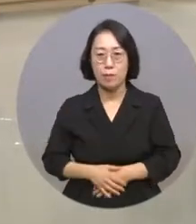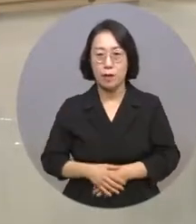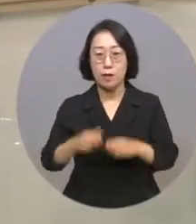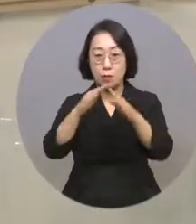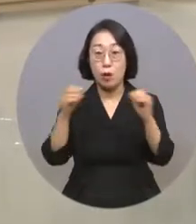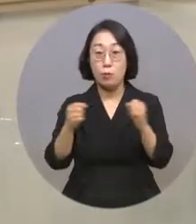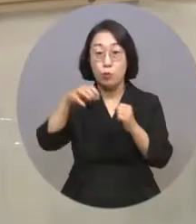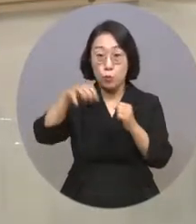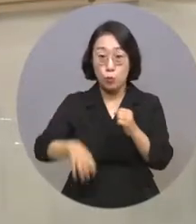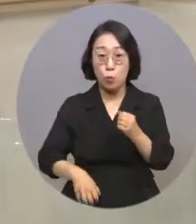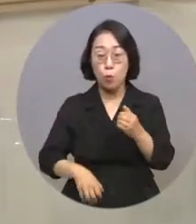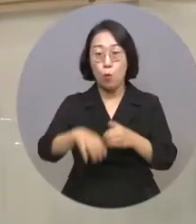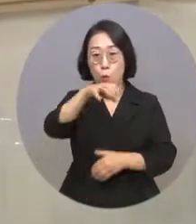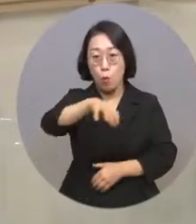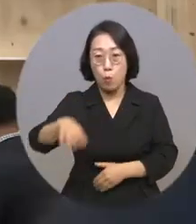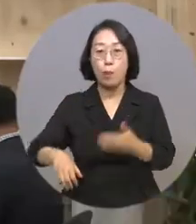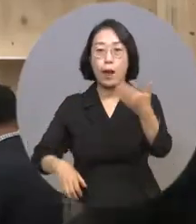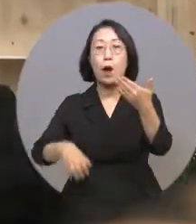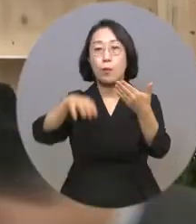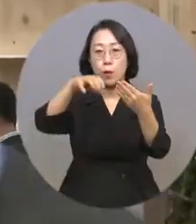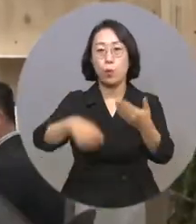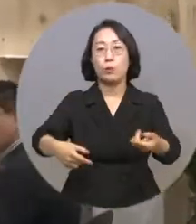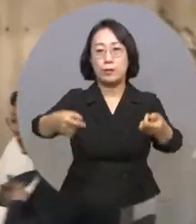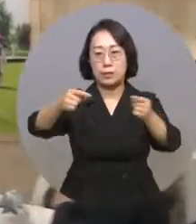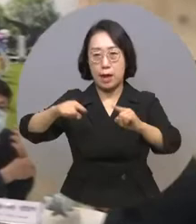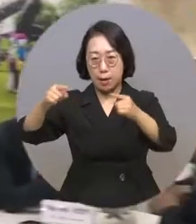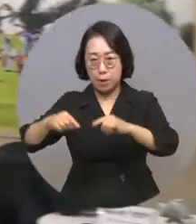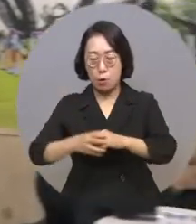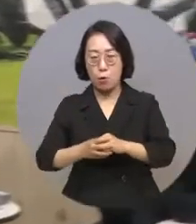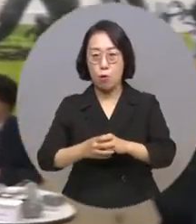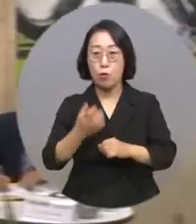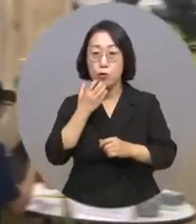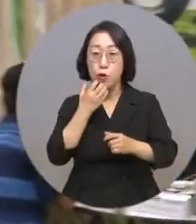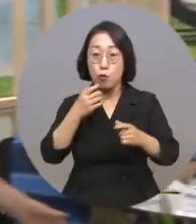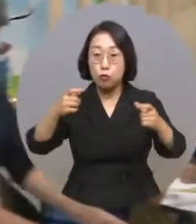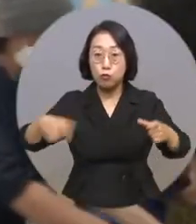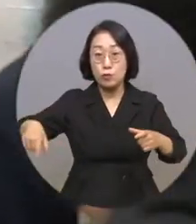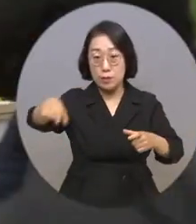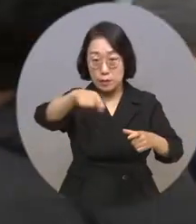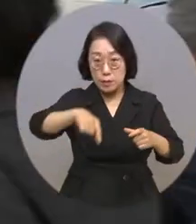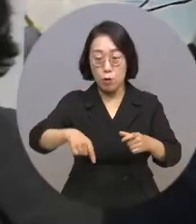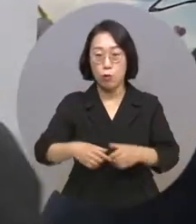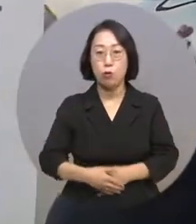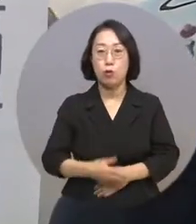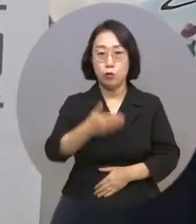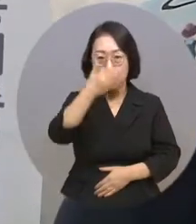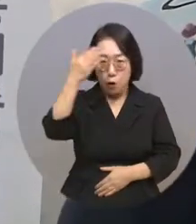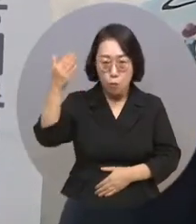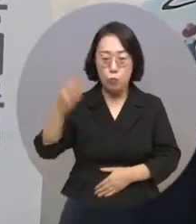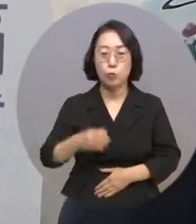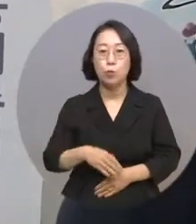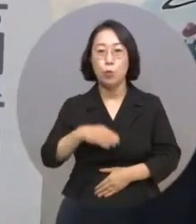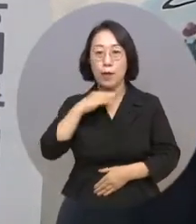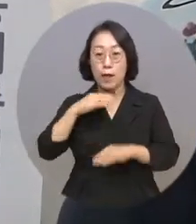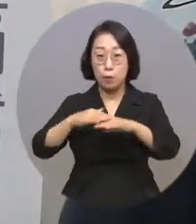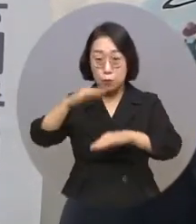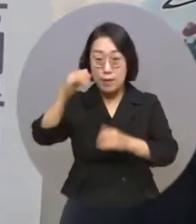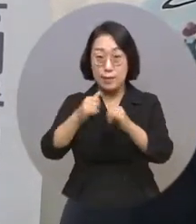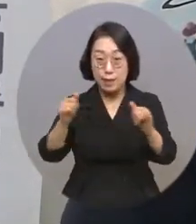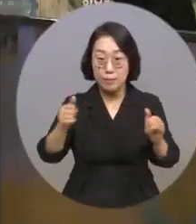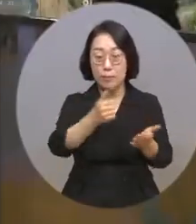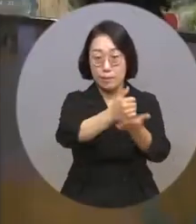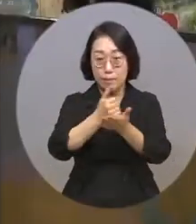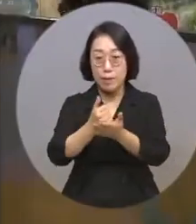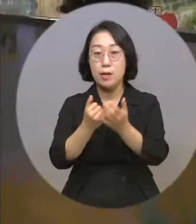박람회에 9개 시군이 참가하며 수도권 지역의 청년과 중장년층을 대상으로 귀농귀촌 정책 설명